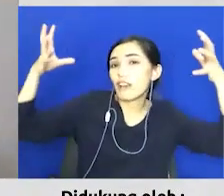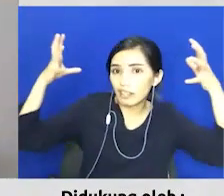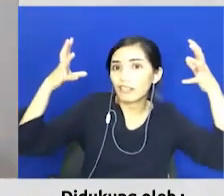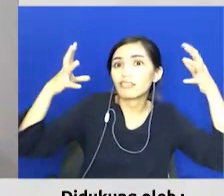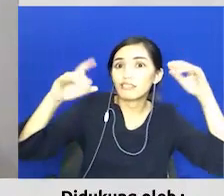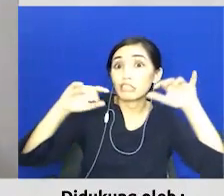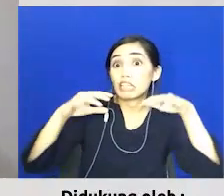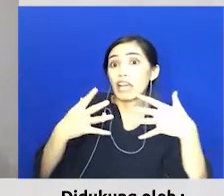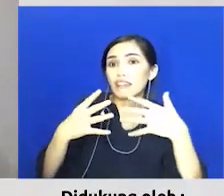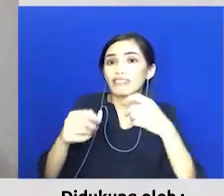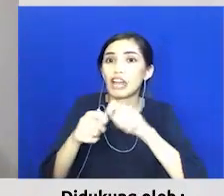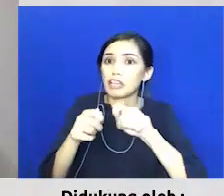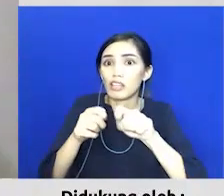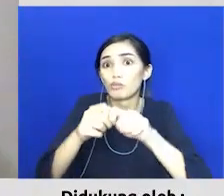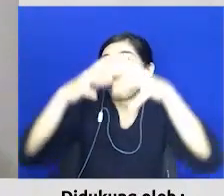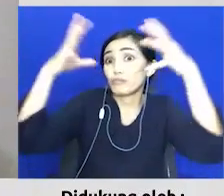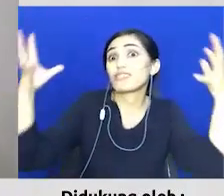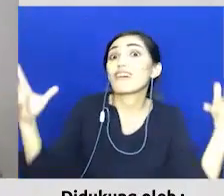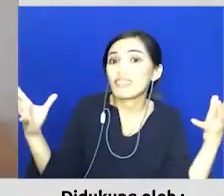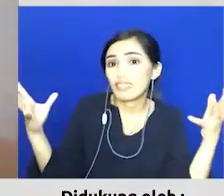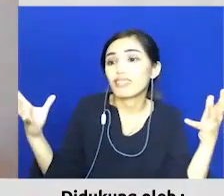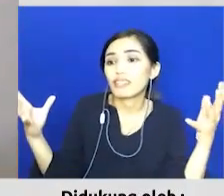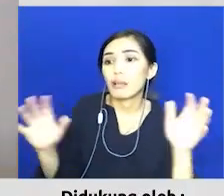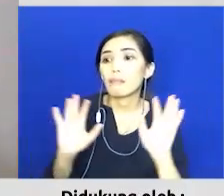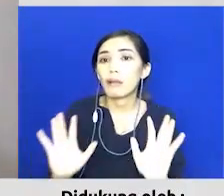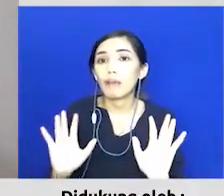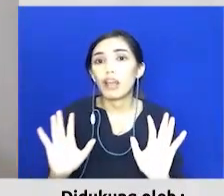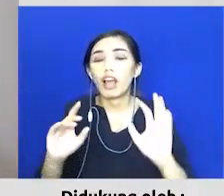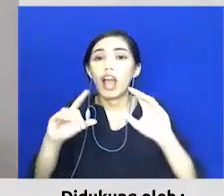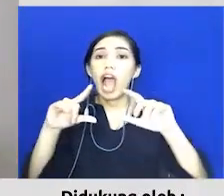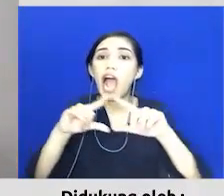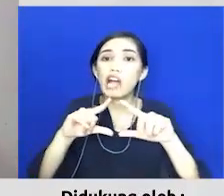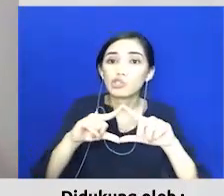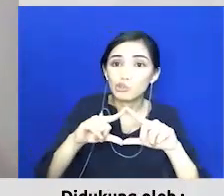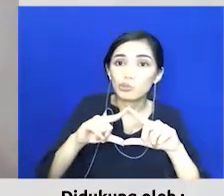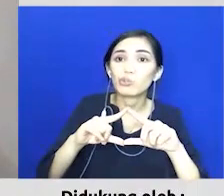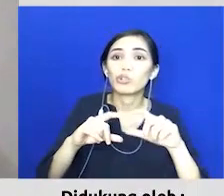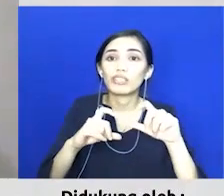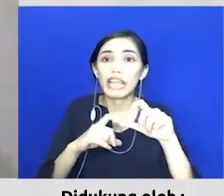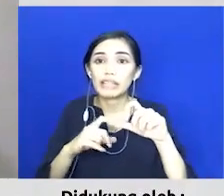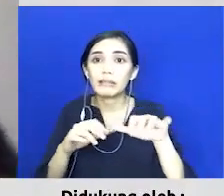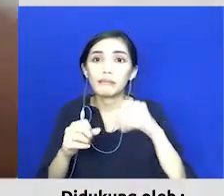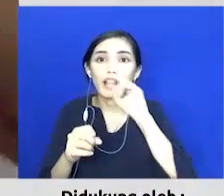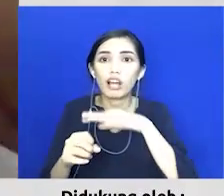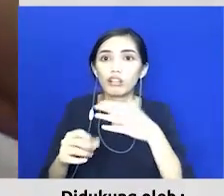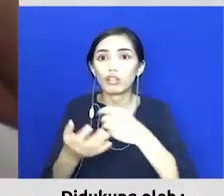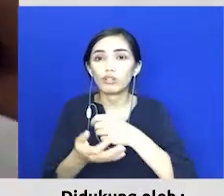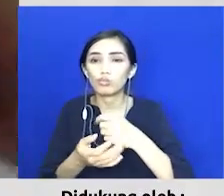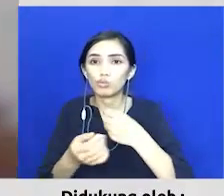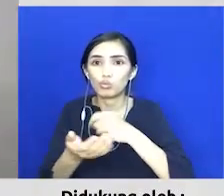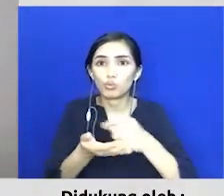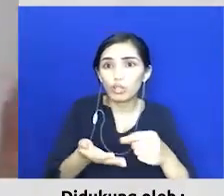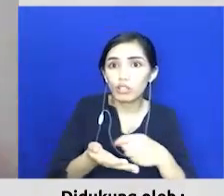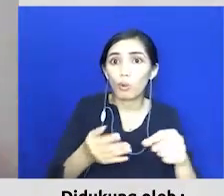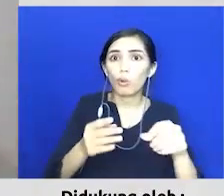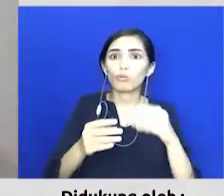dia gitu. Oh, ini orang baru umur 28 loh waktu itu ketika dia nulis surat gelanggang itu. Yeah. Dia nulis lewat jam malam juga umur 26 gitu pada saat itu gitu.